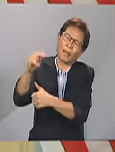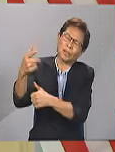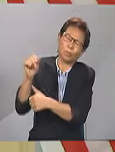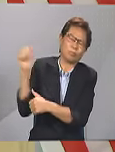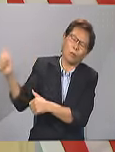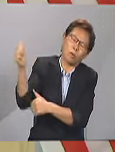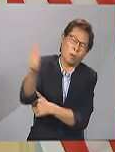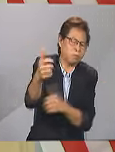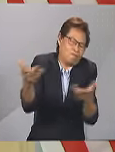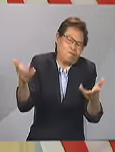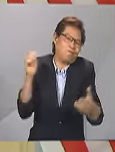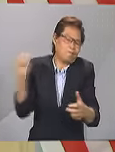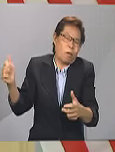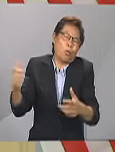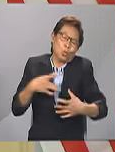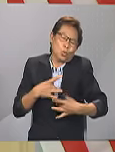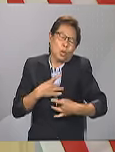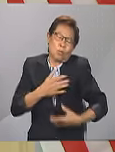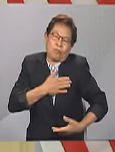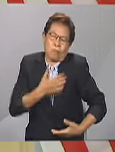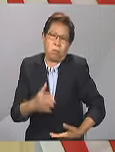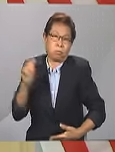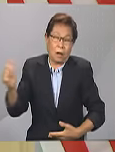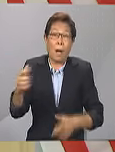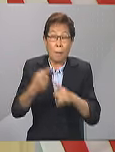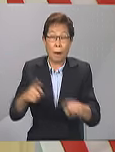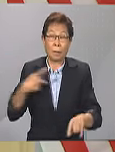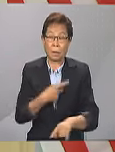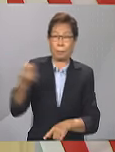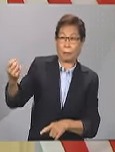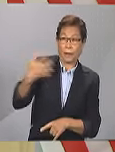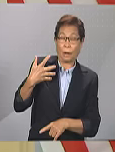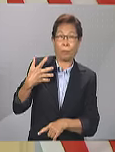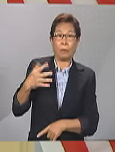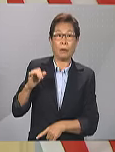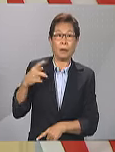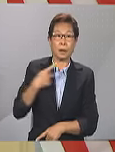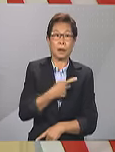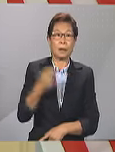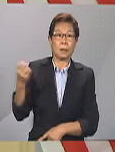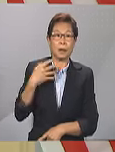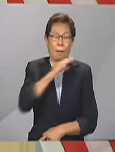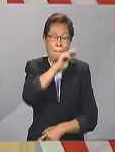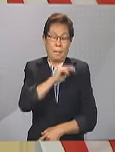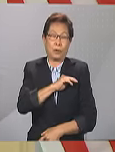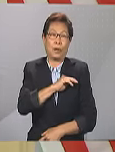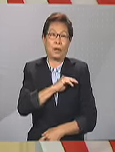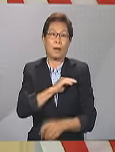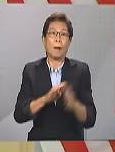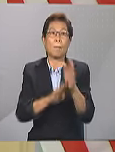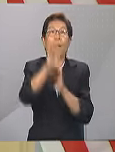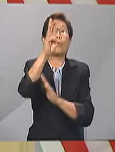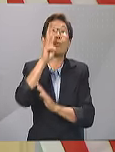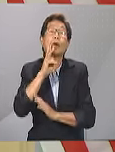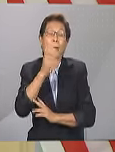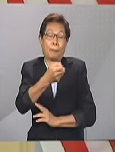enjoyable ketek jadi kita dimaklumkan oleh menteri pemohonan